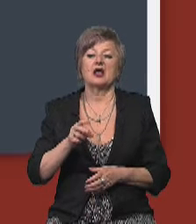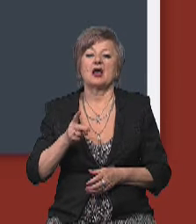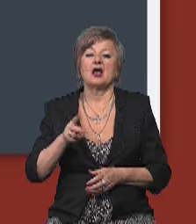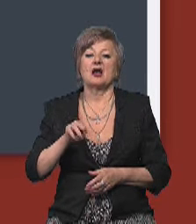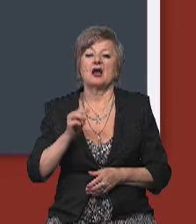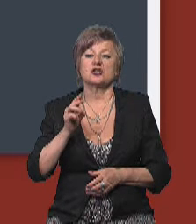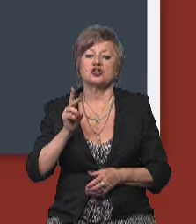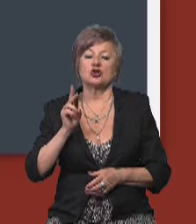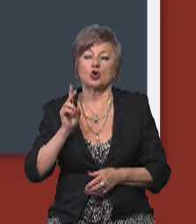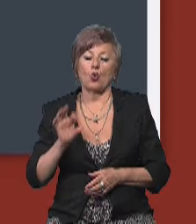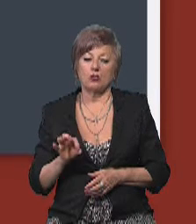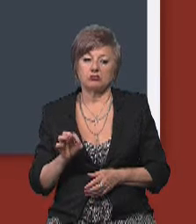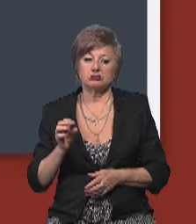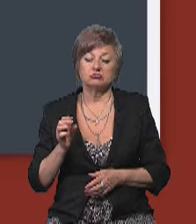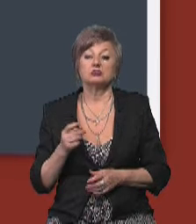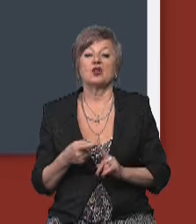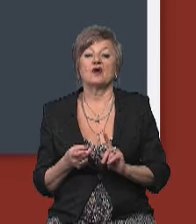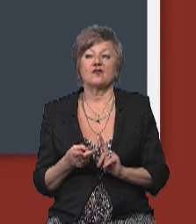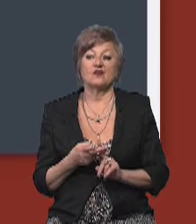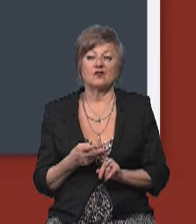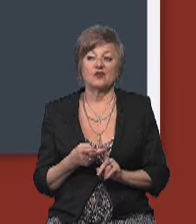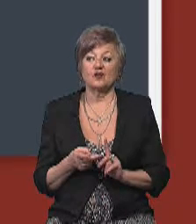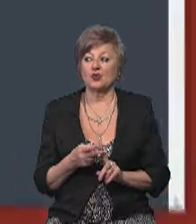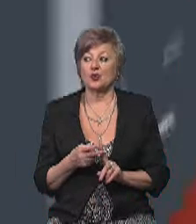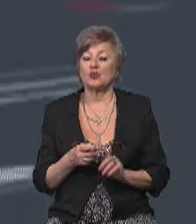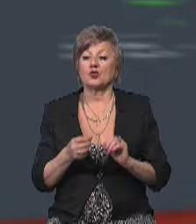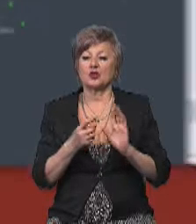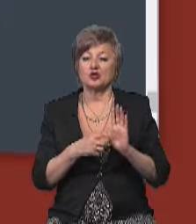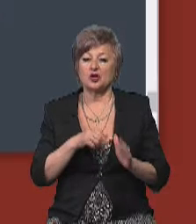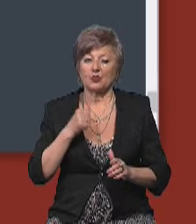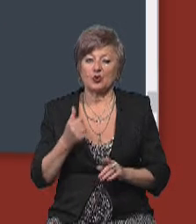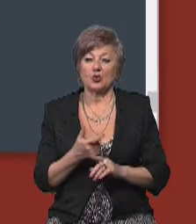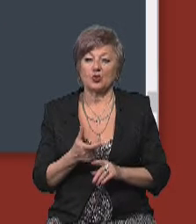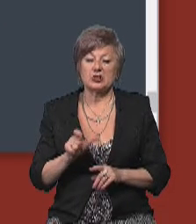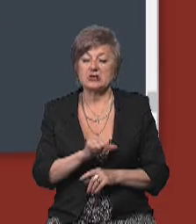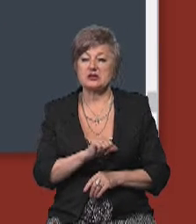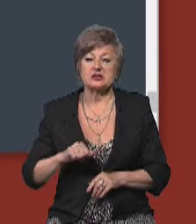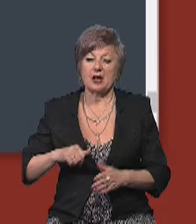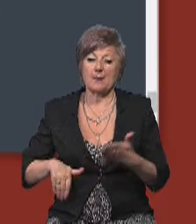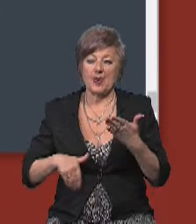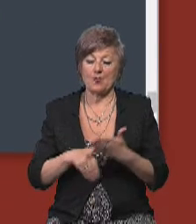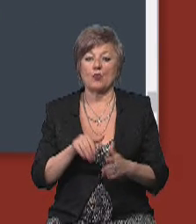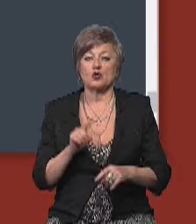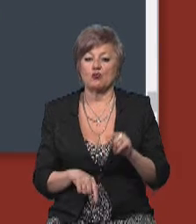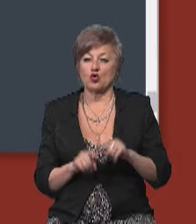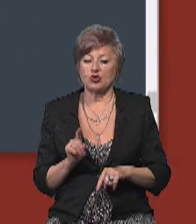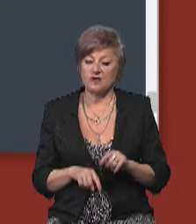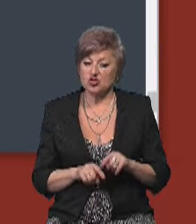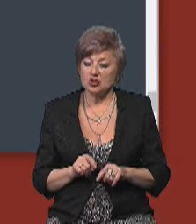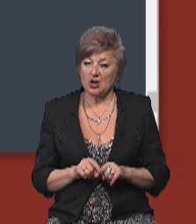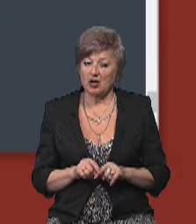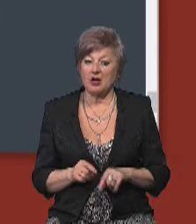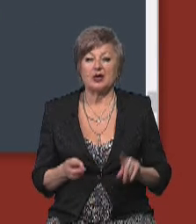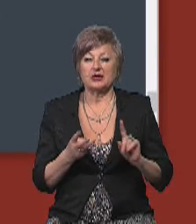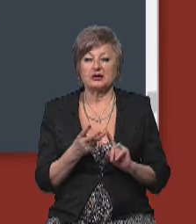перший період. Далі другий етап, вересень 15-го, лютий 16-го, коли вийшли «Самопоміч» і «Батьківщина». І останній